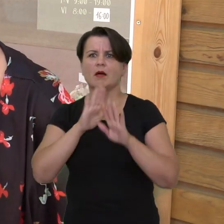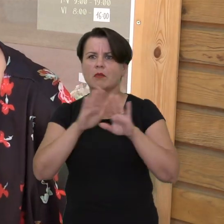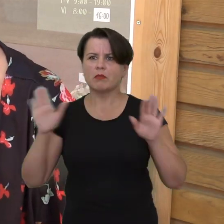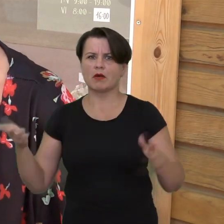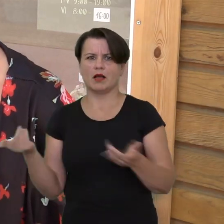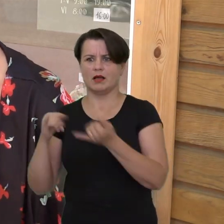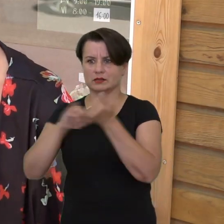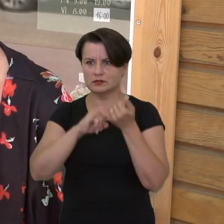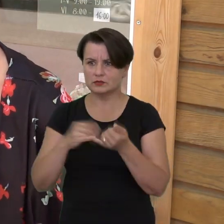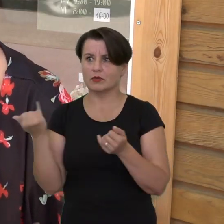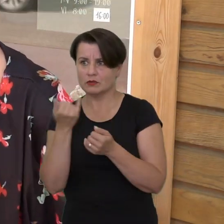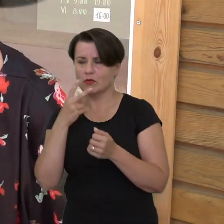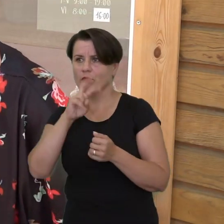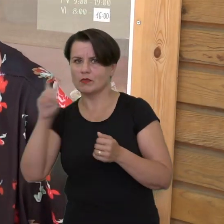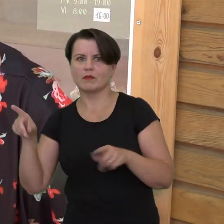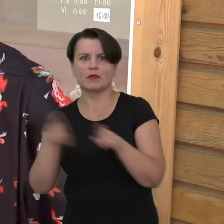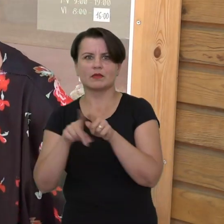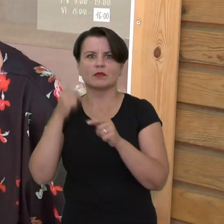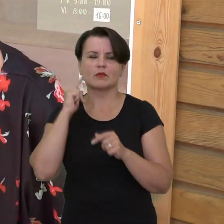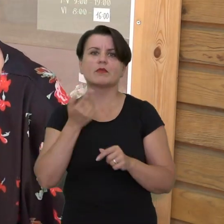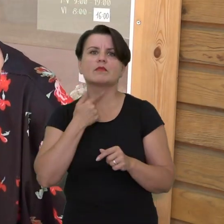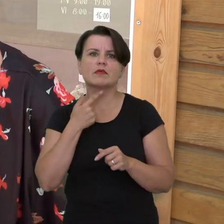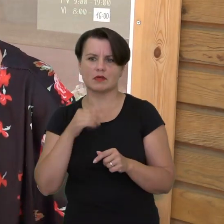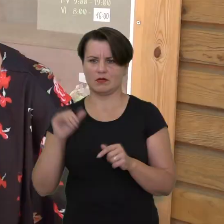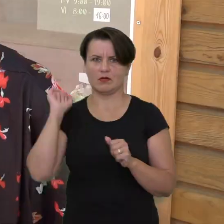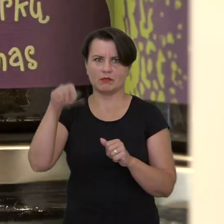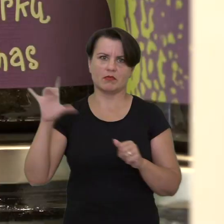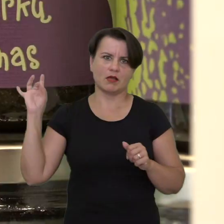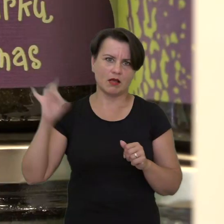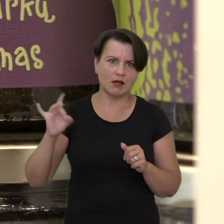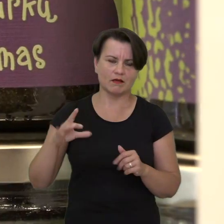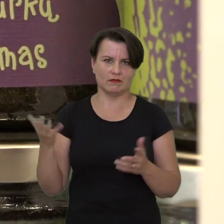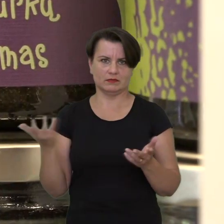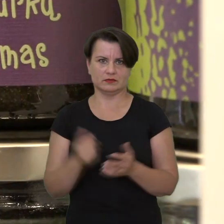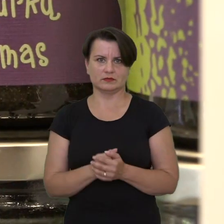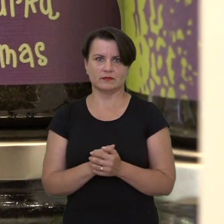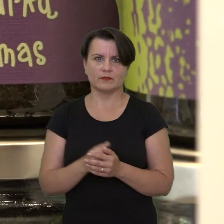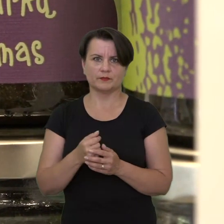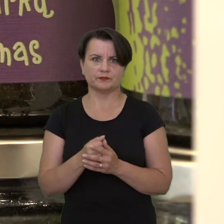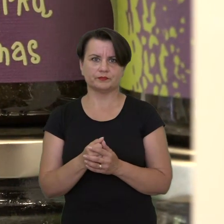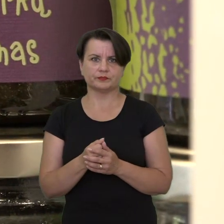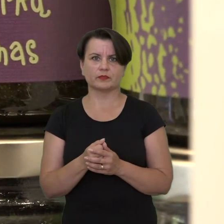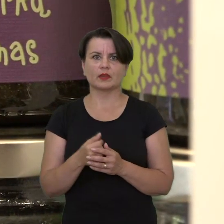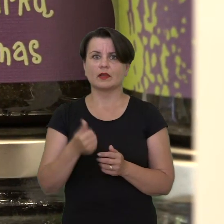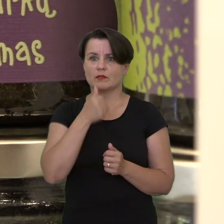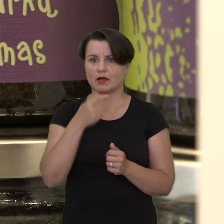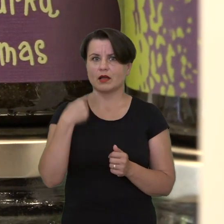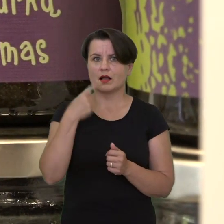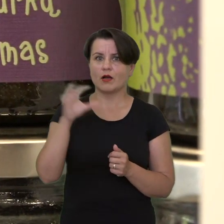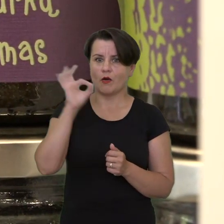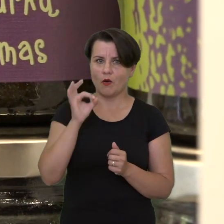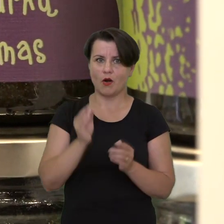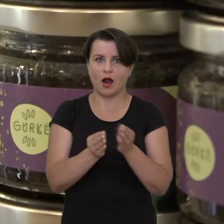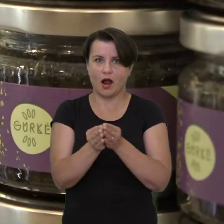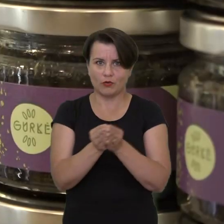tik tai edukacinių, bet ir kitokių patirčių kartu ir kulinarinių. Ir kad regioną galima pažinti ir per patiekalus. Na, kalbant